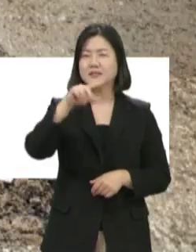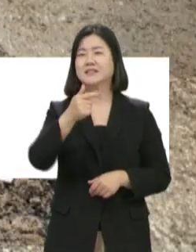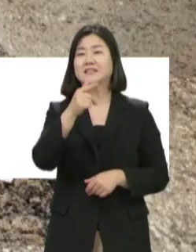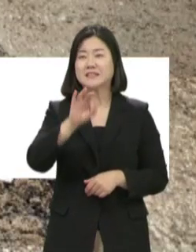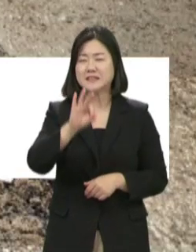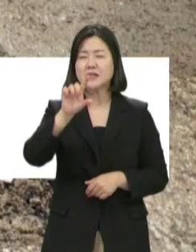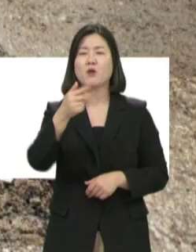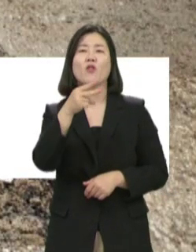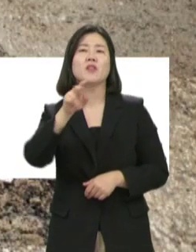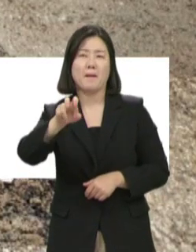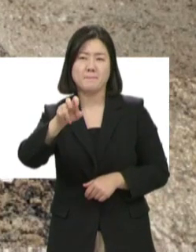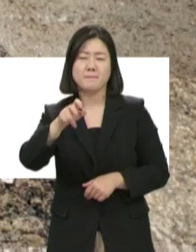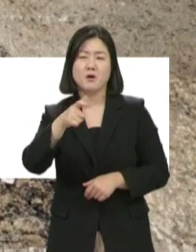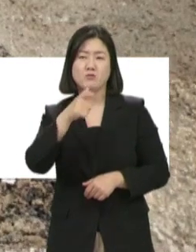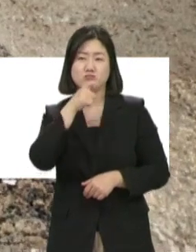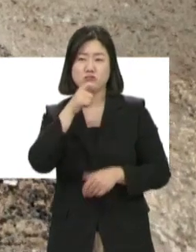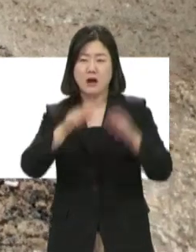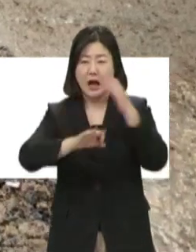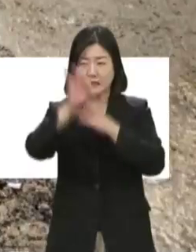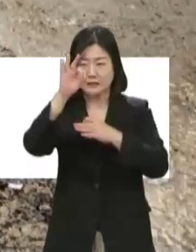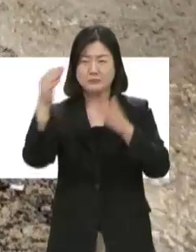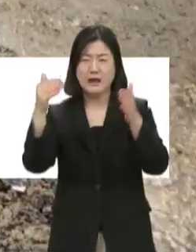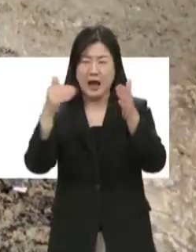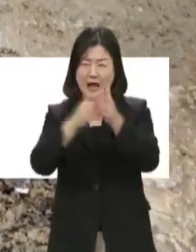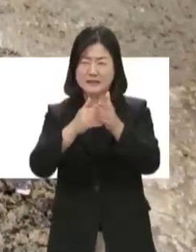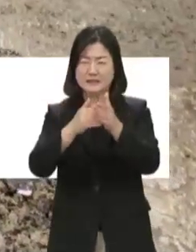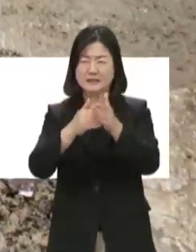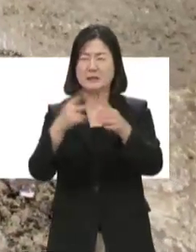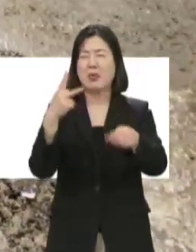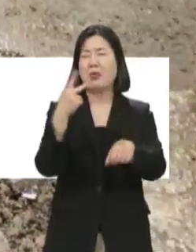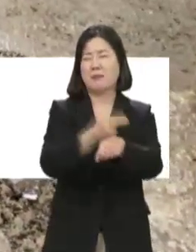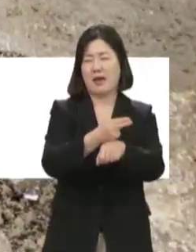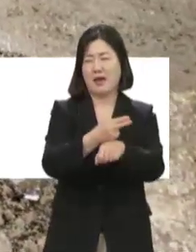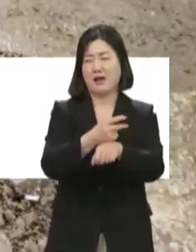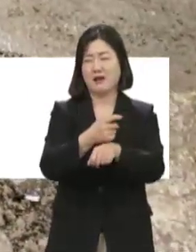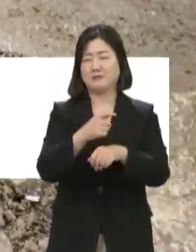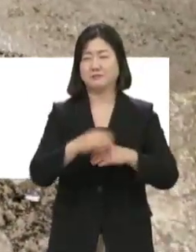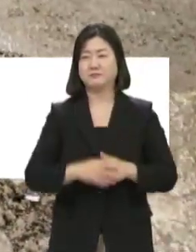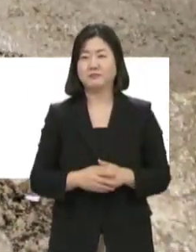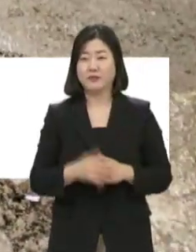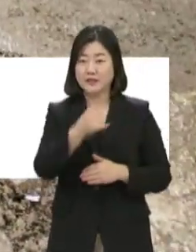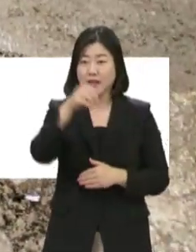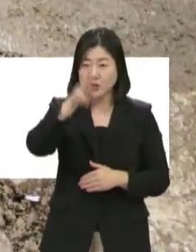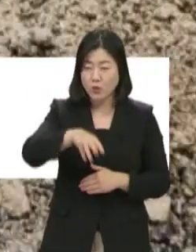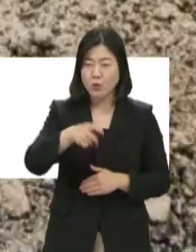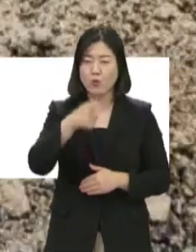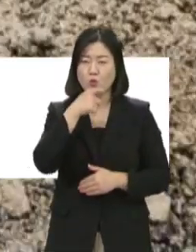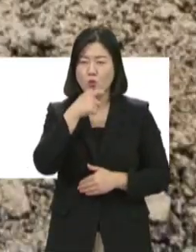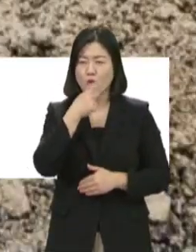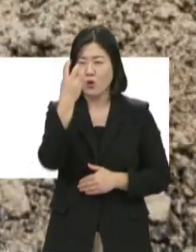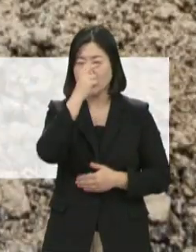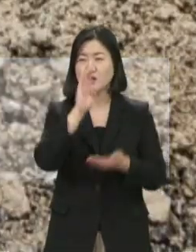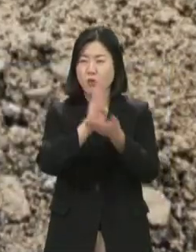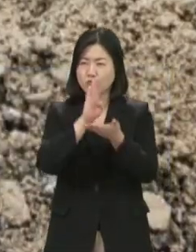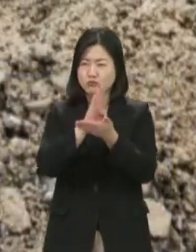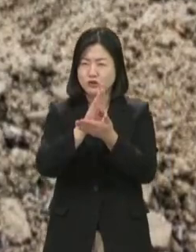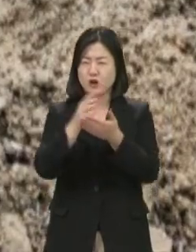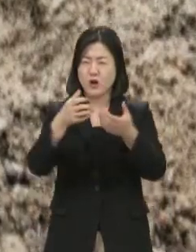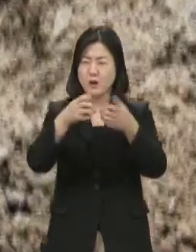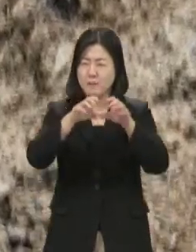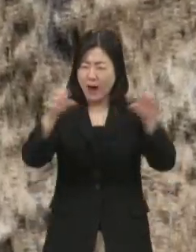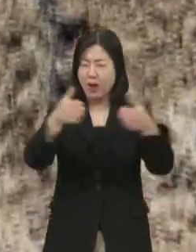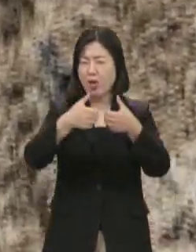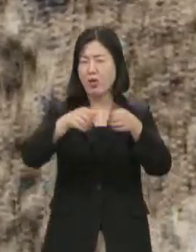신흥리 번남 2의 수도가 오늘 오전까지 한때 단수 있습니다 세종시 상수도 사업본부는 노후화로